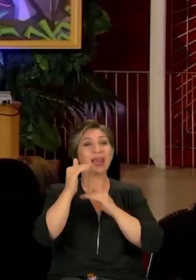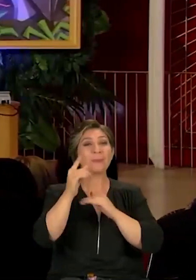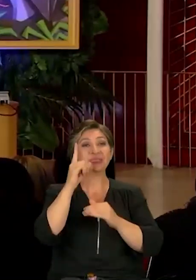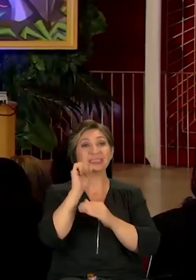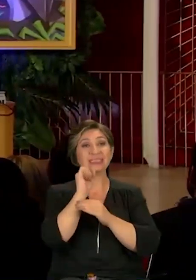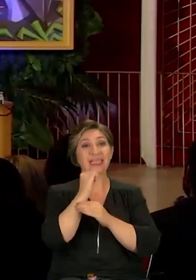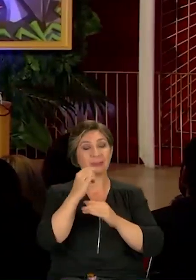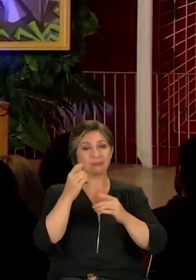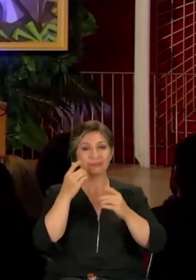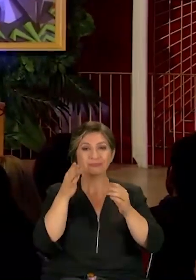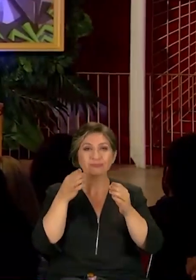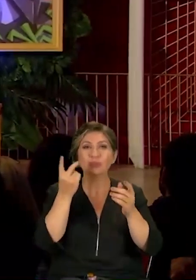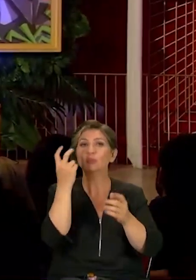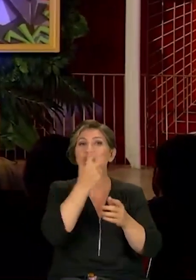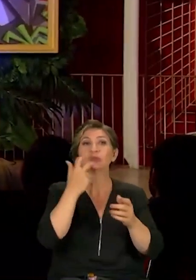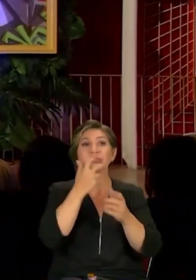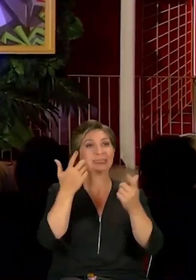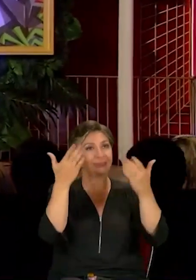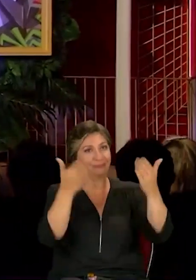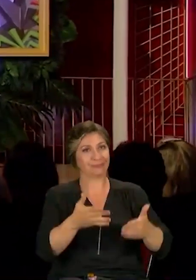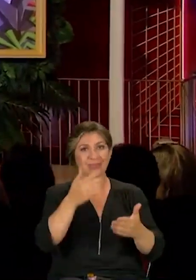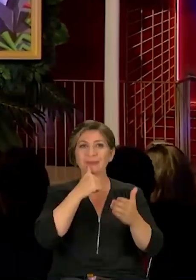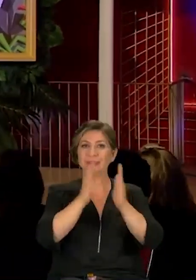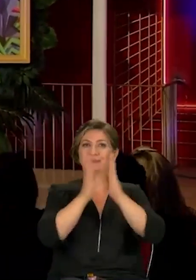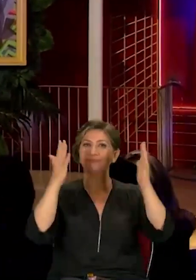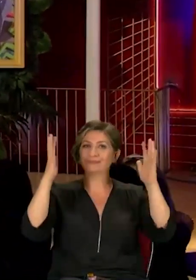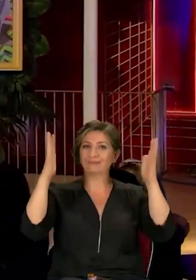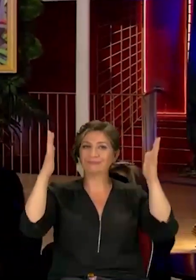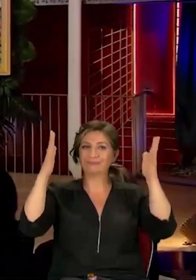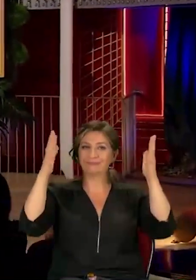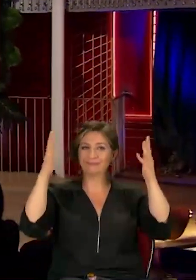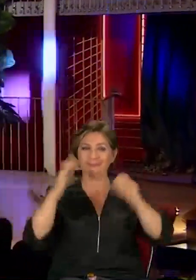bir sanat militanı ve bir müzik militanı Burhan Öcal'ı alkışlıyoruz hep beraber.